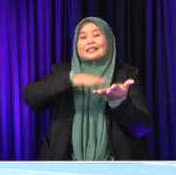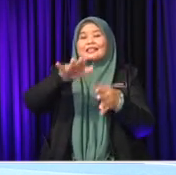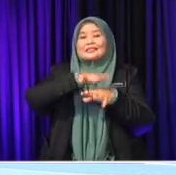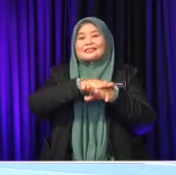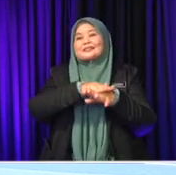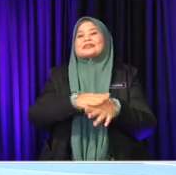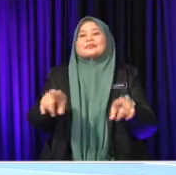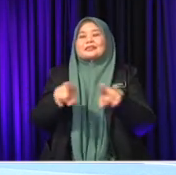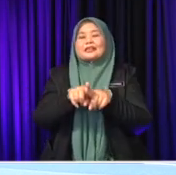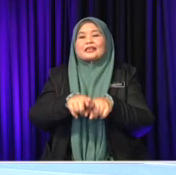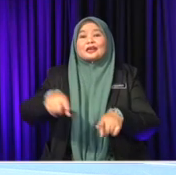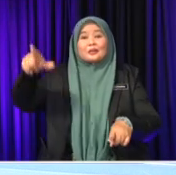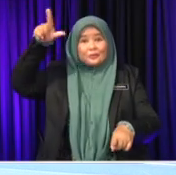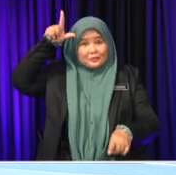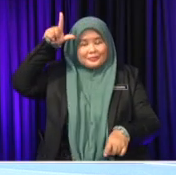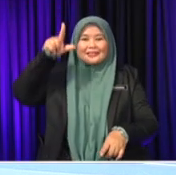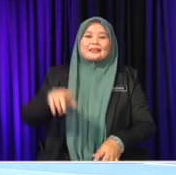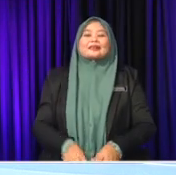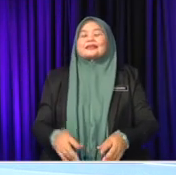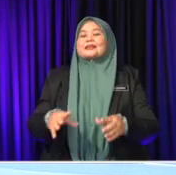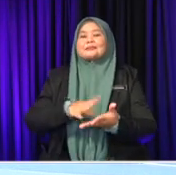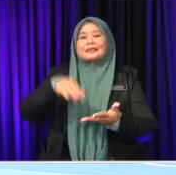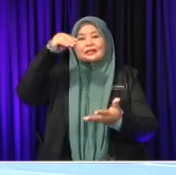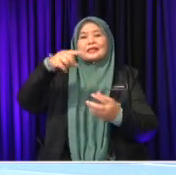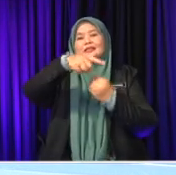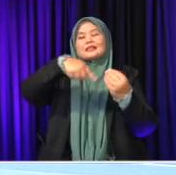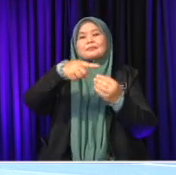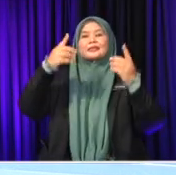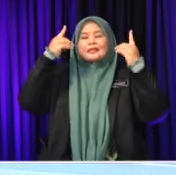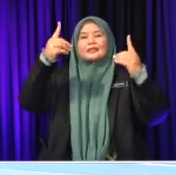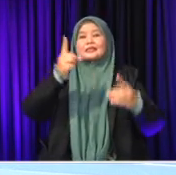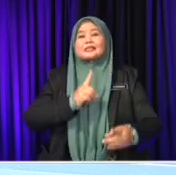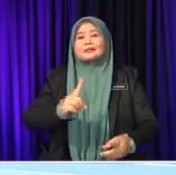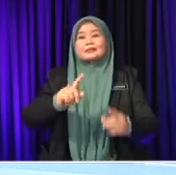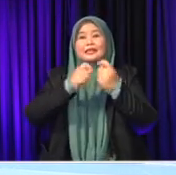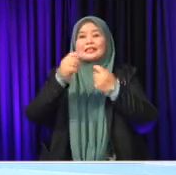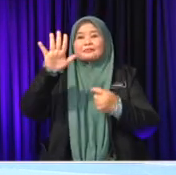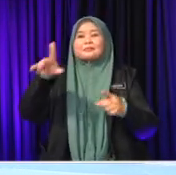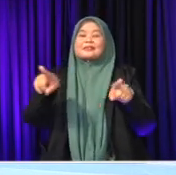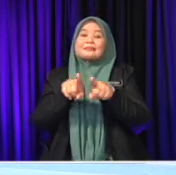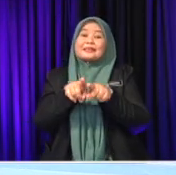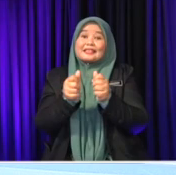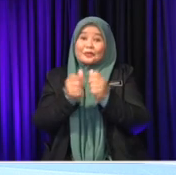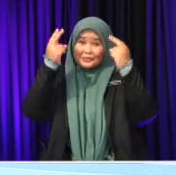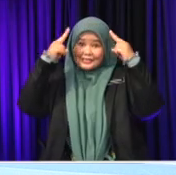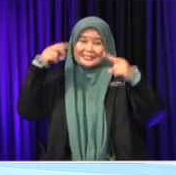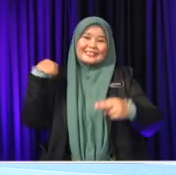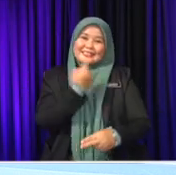hari ini kita nak belajar tentang pendidikan Islam tingkatan 5 bersama dengan Ustadzah kita coba